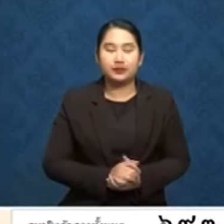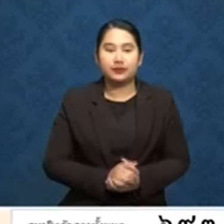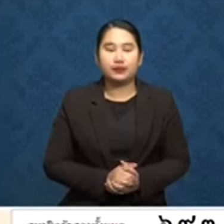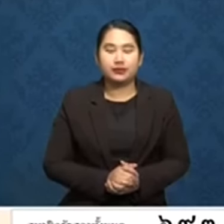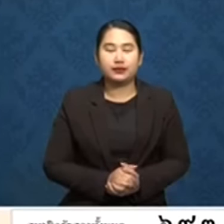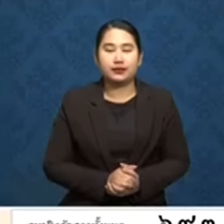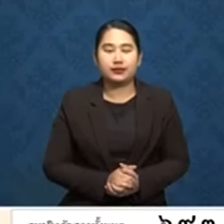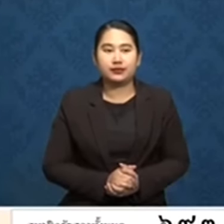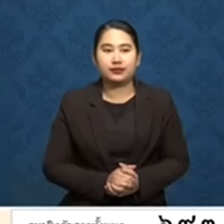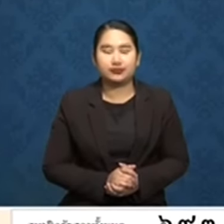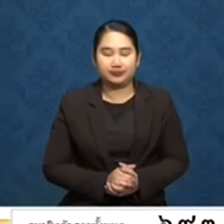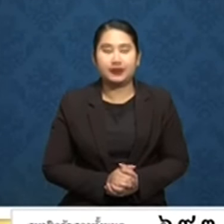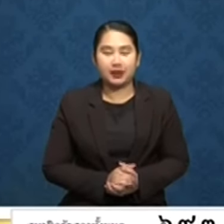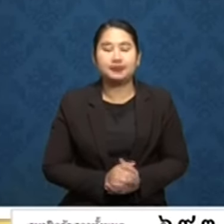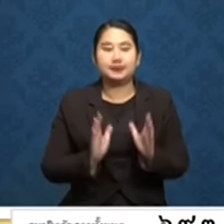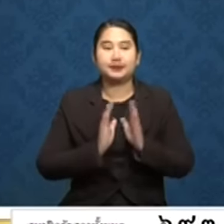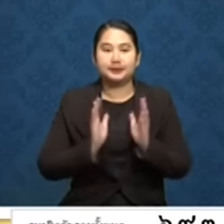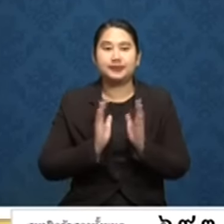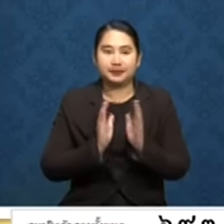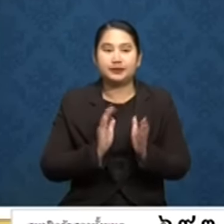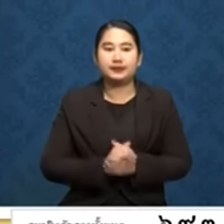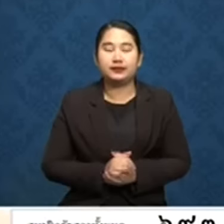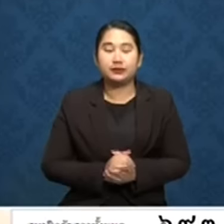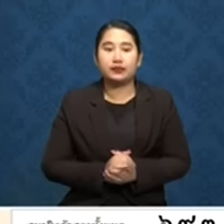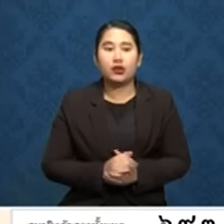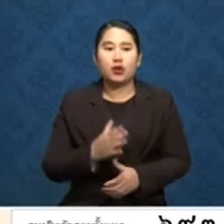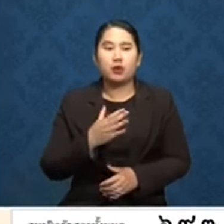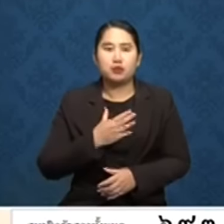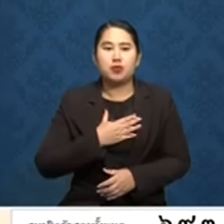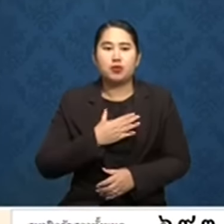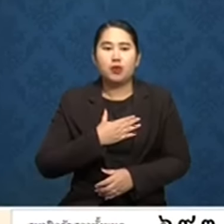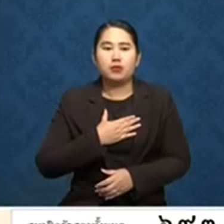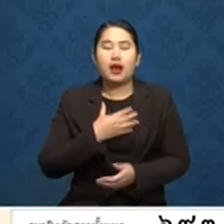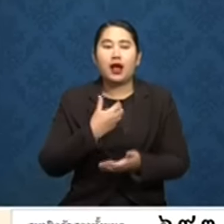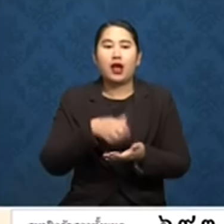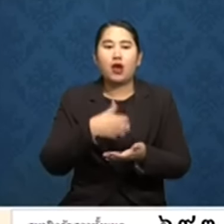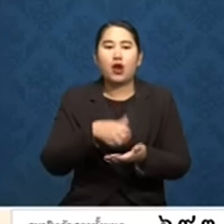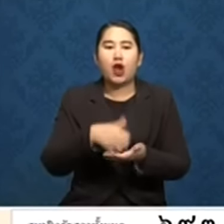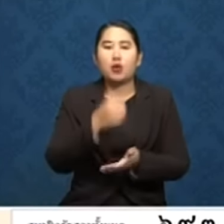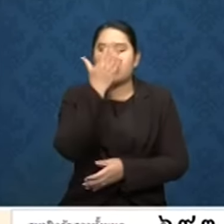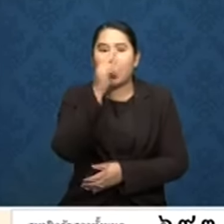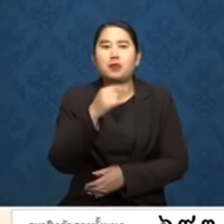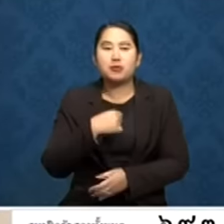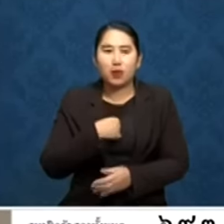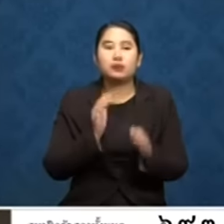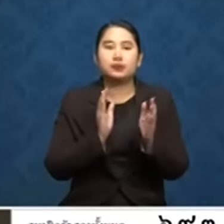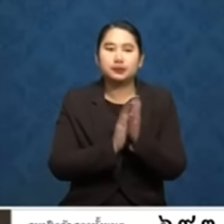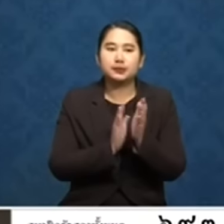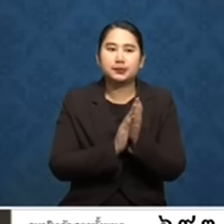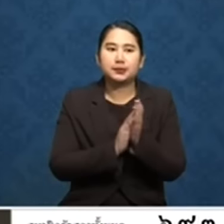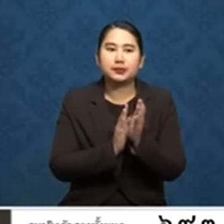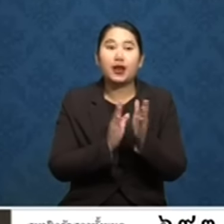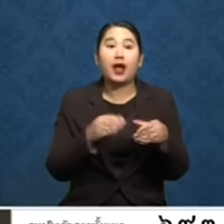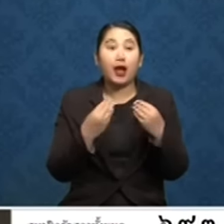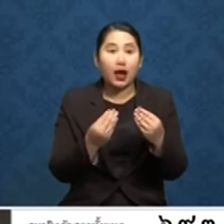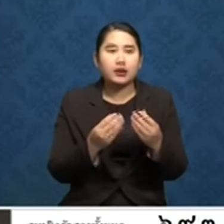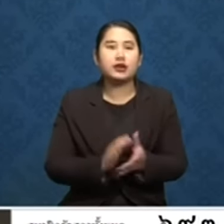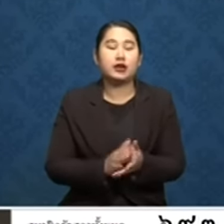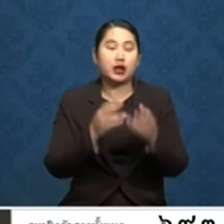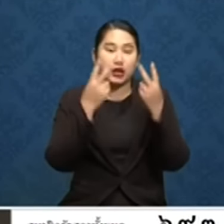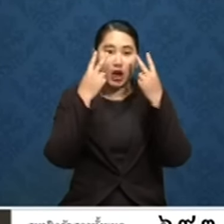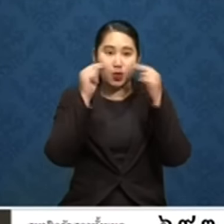ครับท่านประธานครับขอบคุณครับที่ผมต้องยกมาเพราะว่าผมจะชื่นชมและถือว่าเป็นบทเรียนของนายกรัฐมนตรีแพทองธ